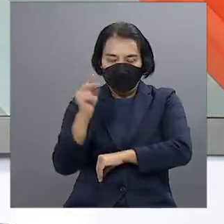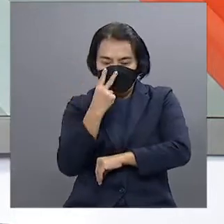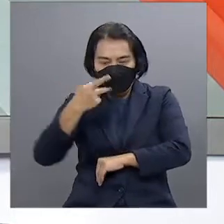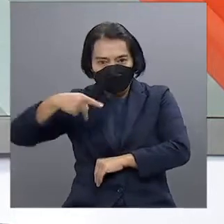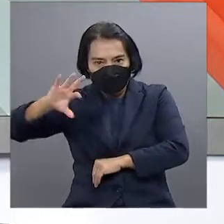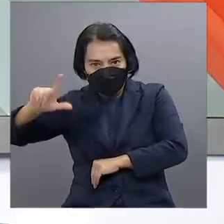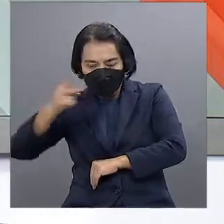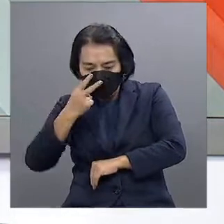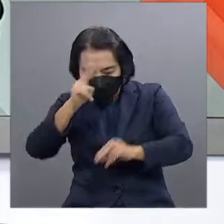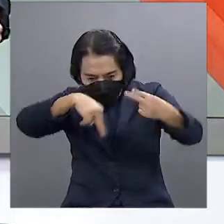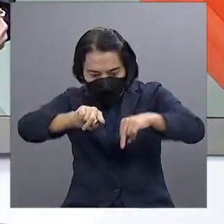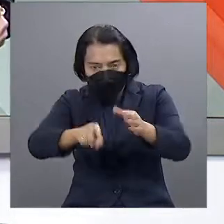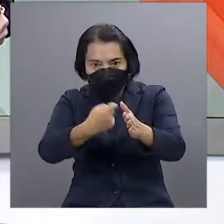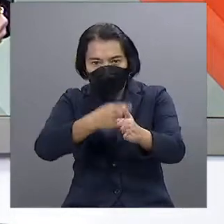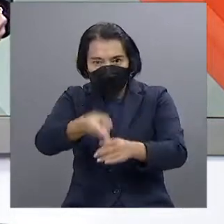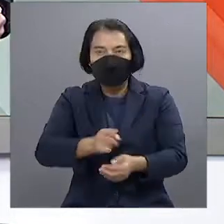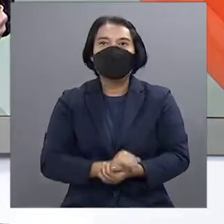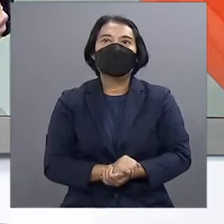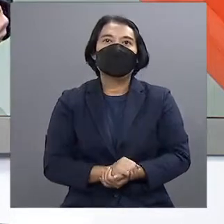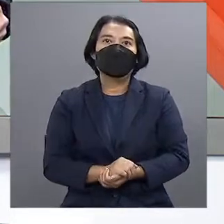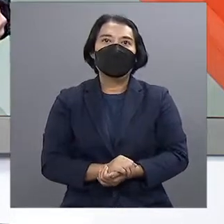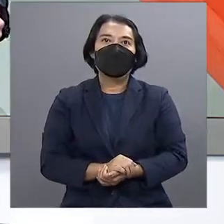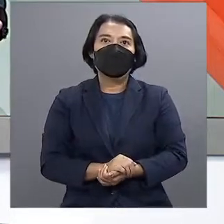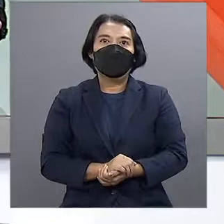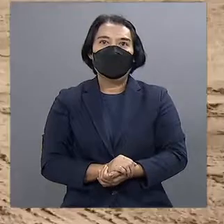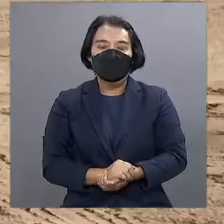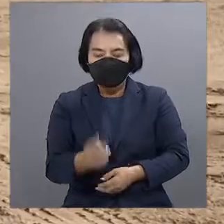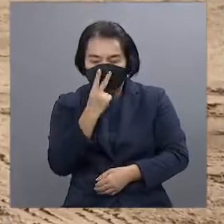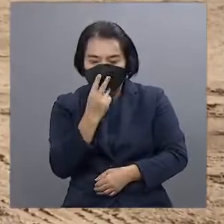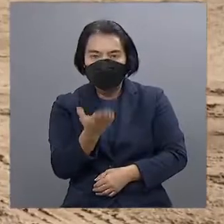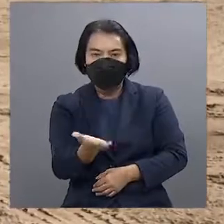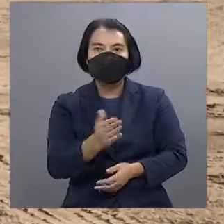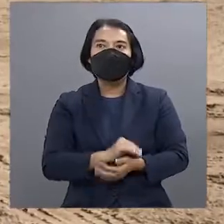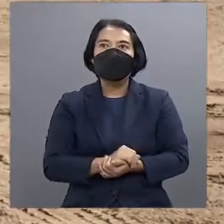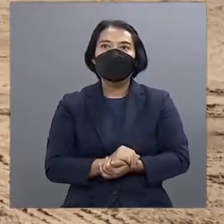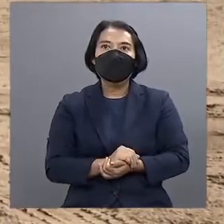คุณสงครานเครือบุญติดตามภารกิจในการตรวจสอบทางนี้กับอ่ะ